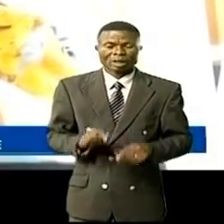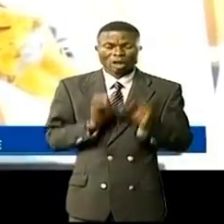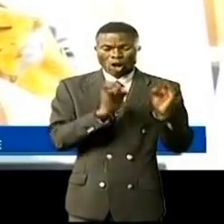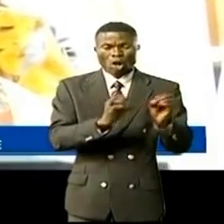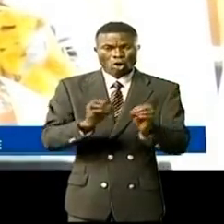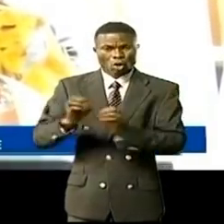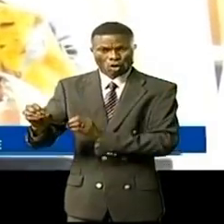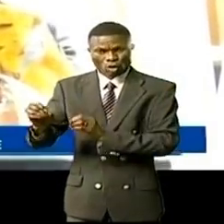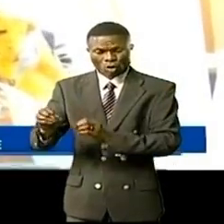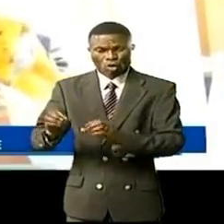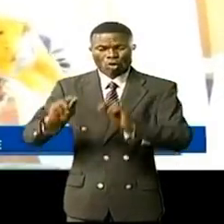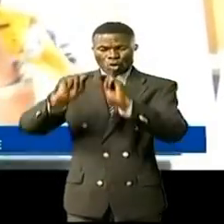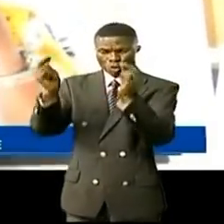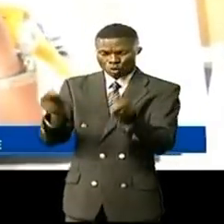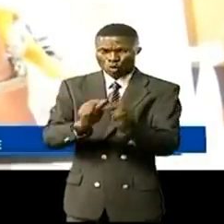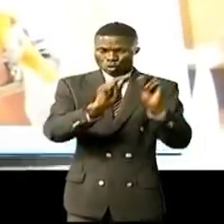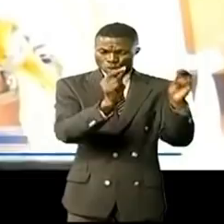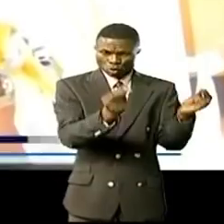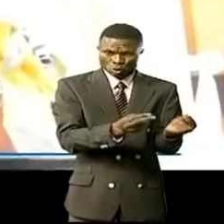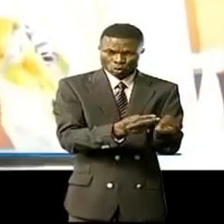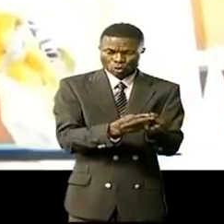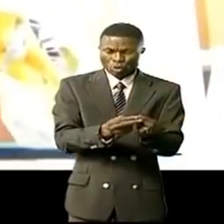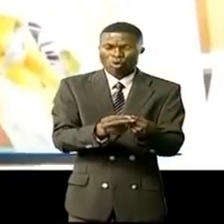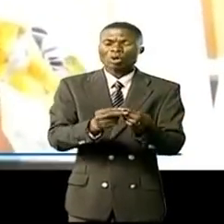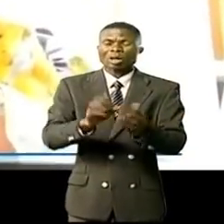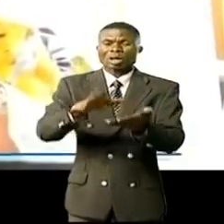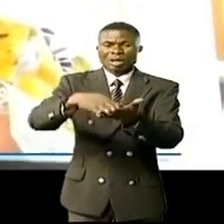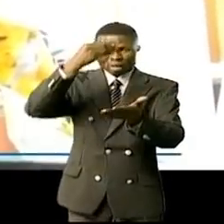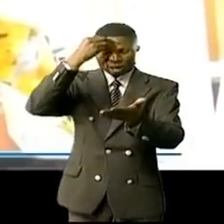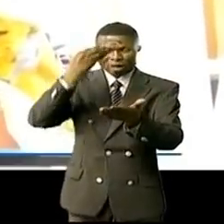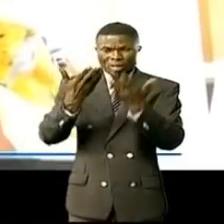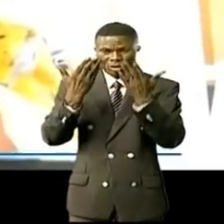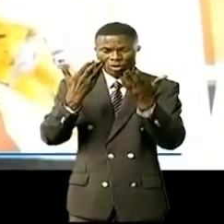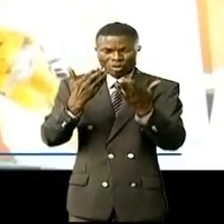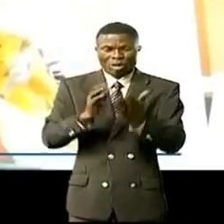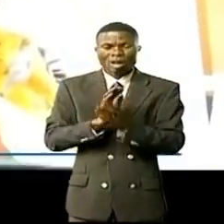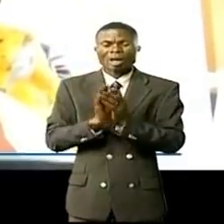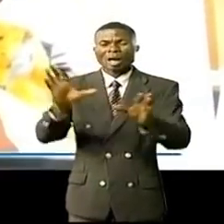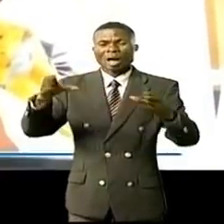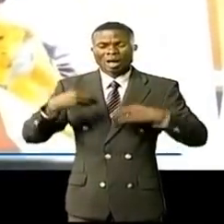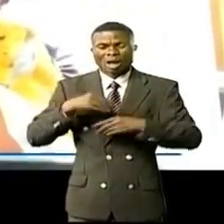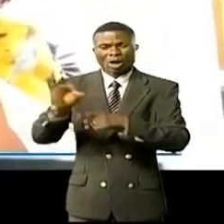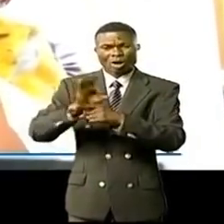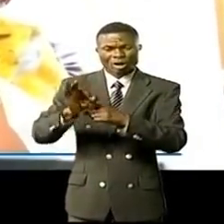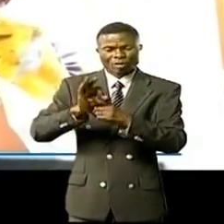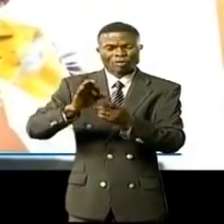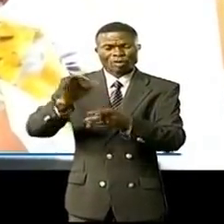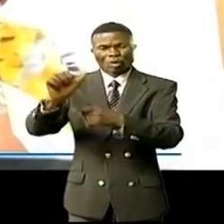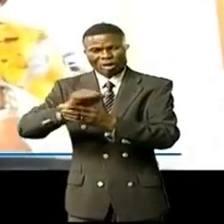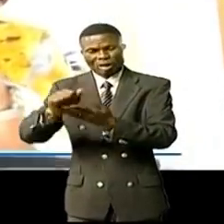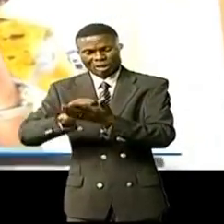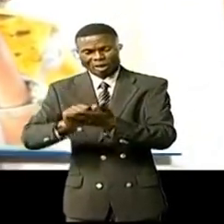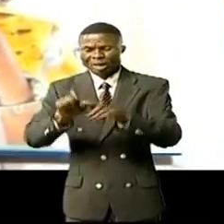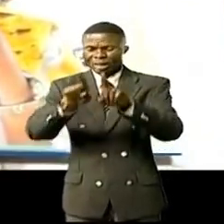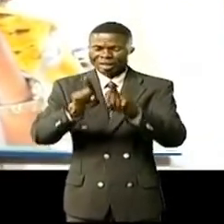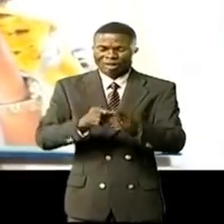s'organiser en coopérative, s'instruire, faire des formations d'apprentissage, quel que soit